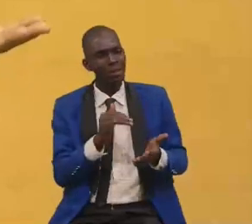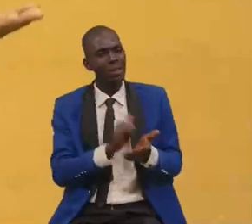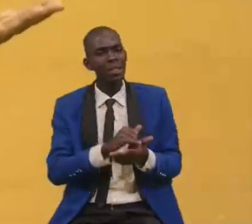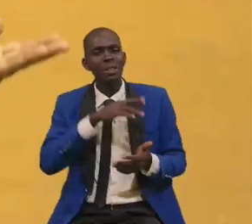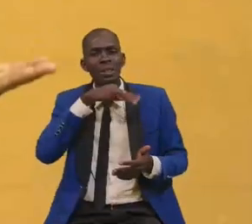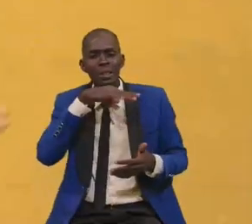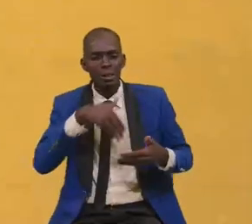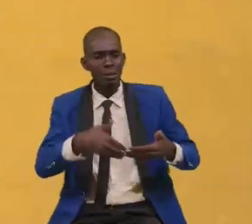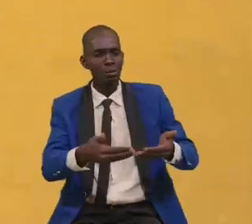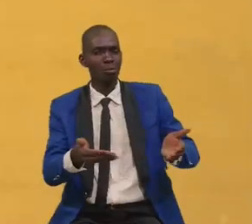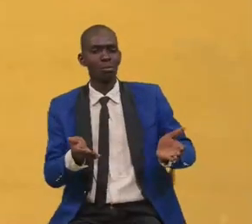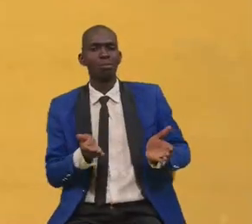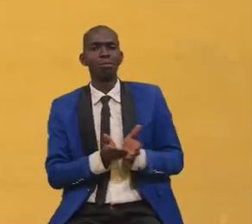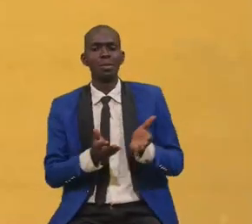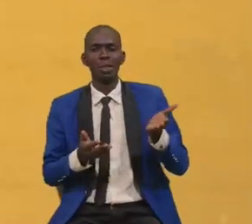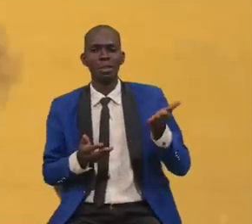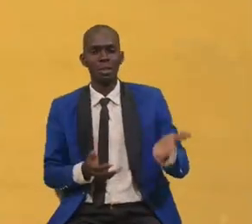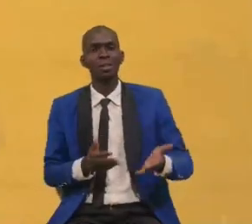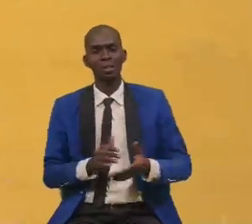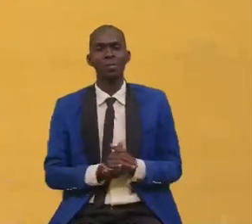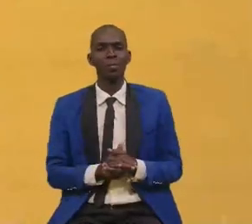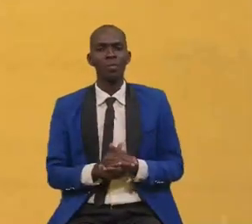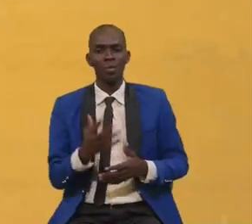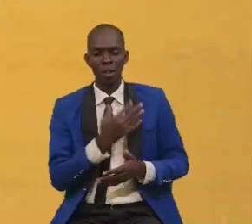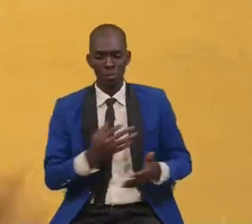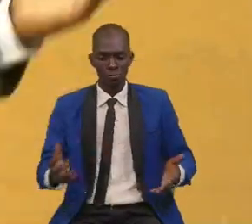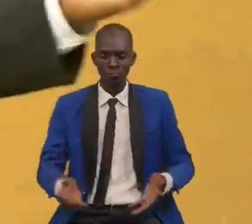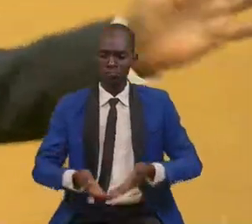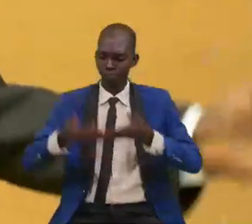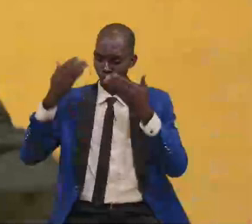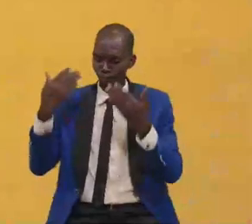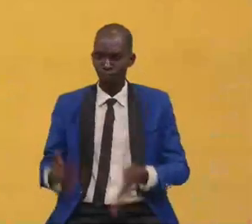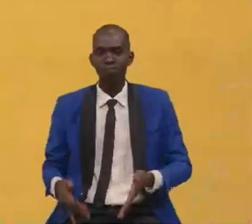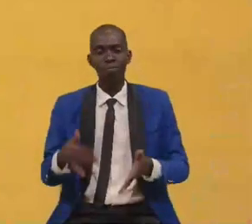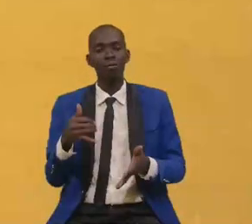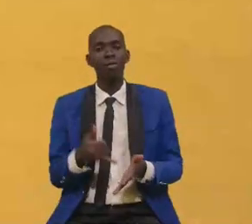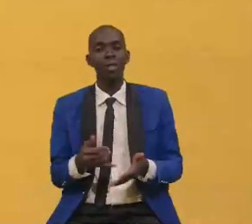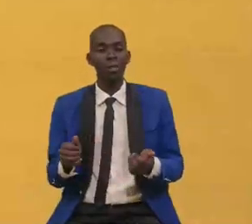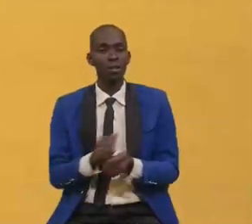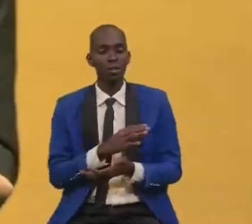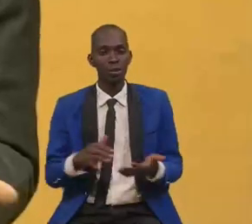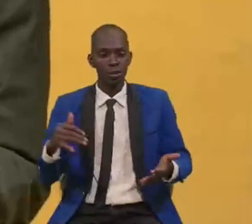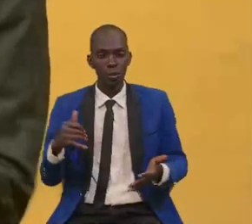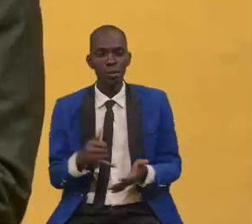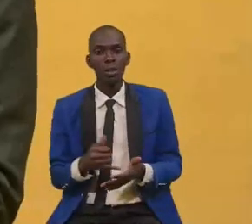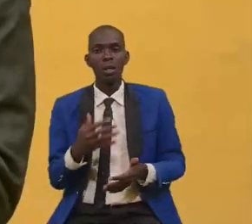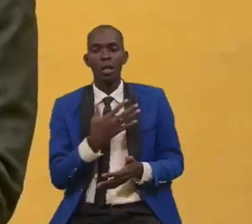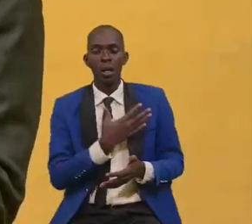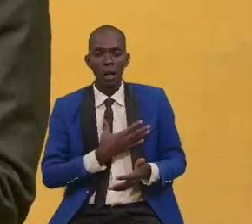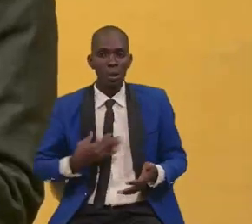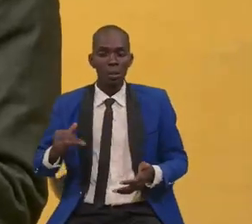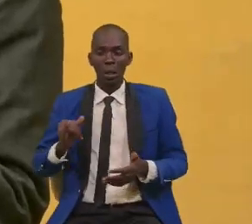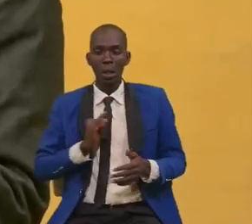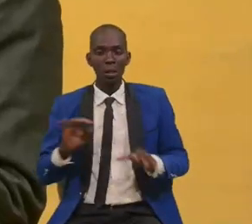dedans. Un Dieu vide. Elle a brisé ça par terre. Et je me suis tourné vers le garçon. Je n'ai même pas touché le garçon. J'ai